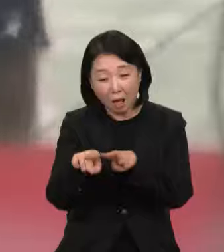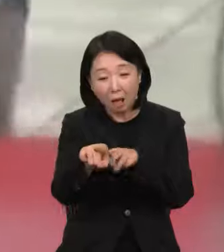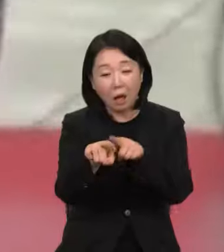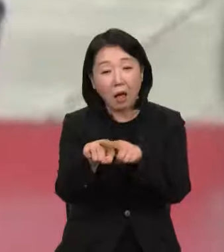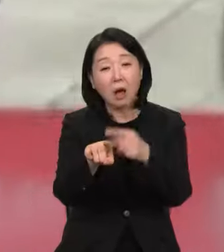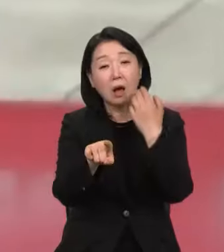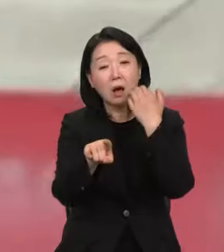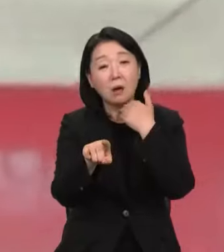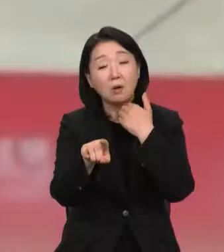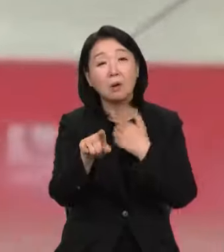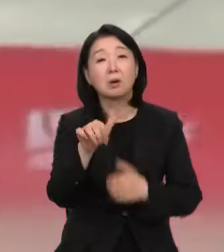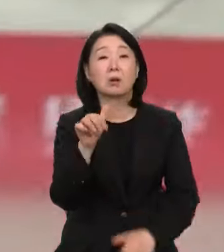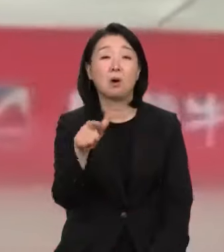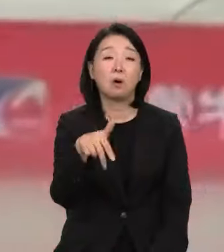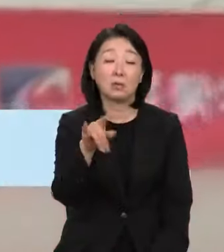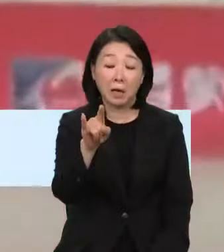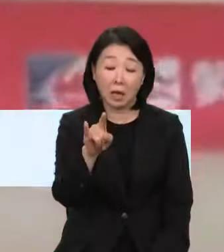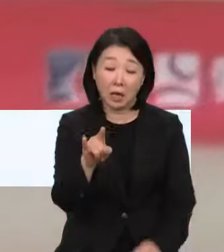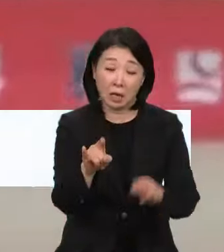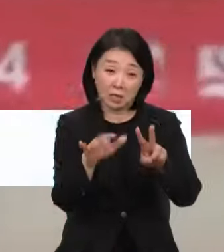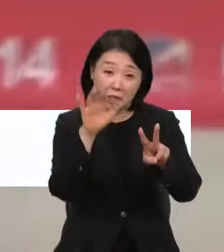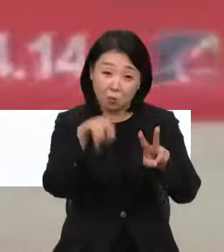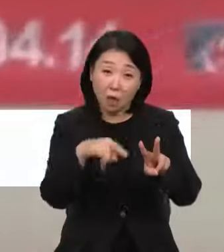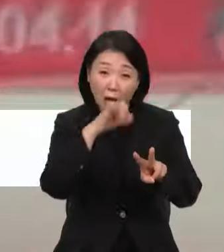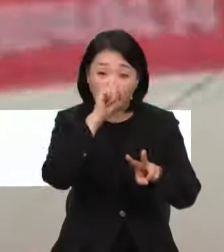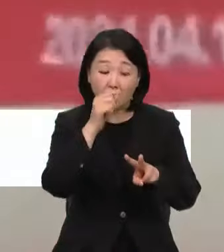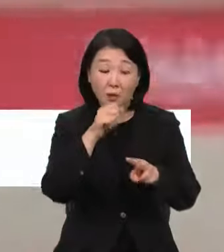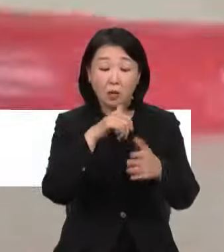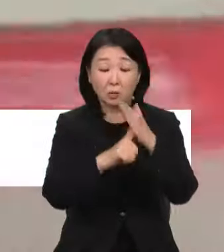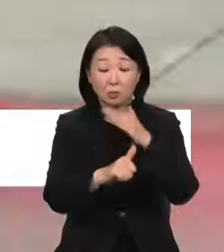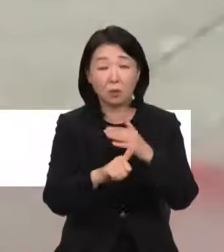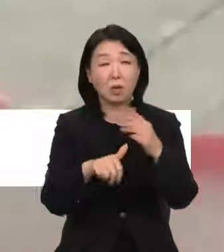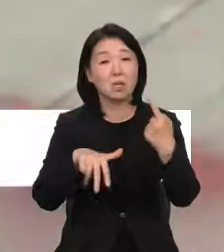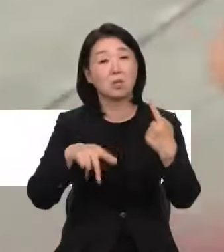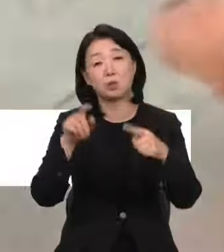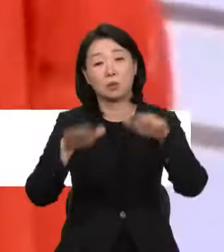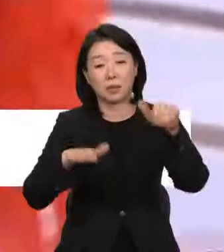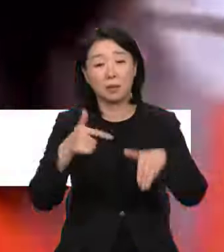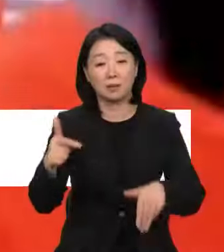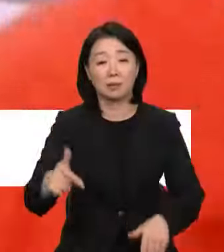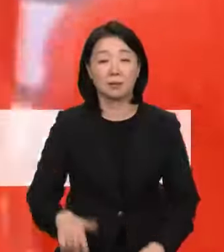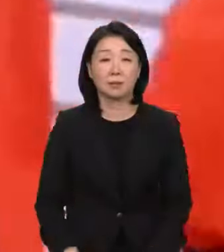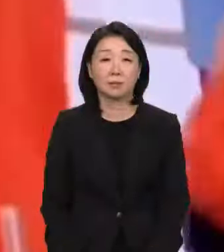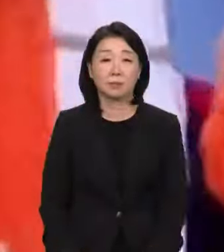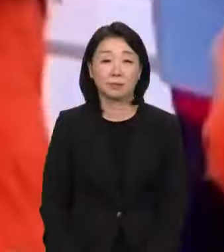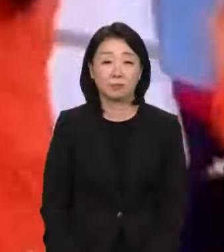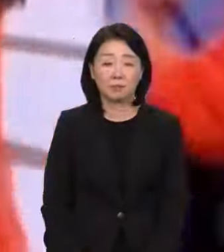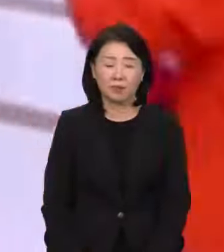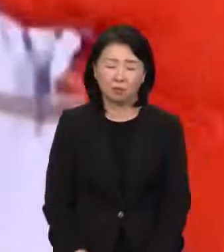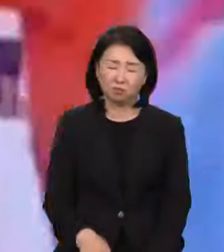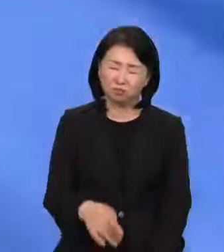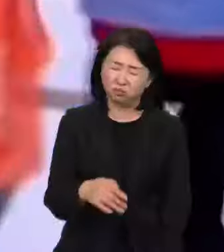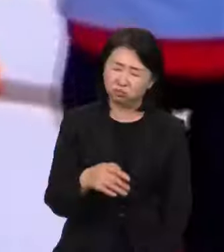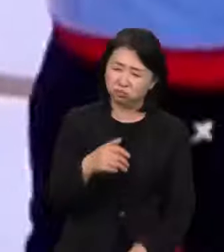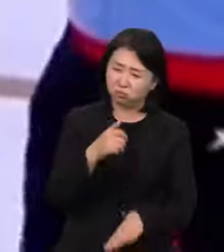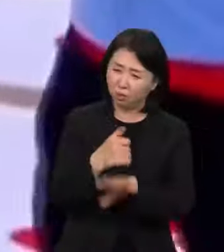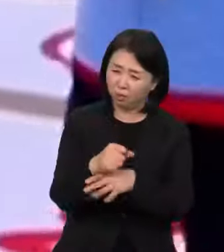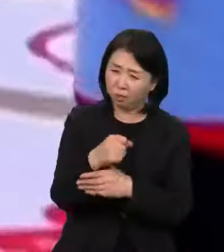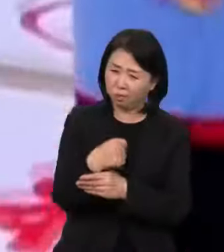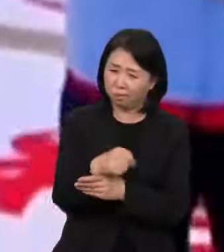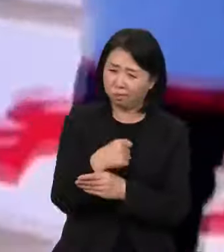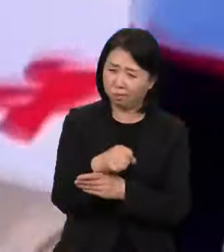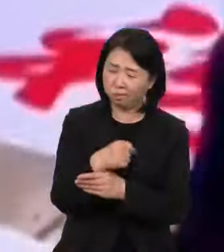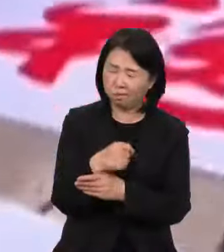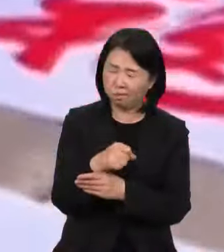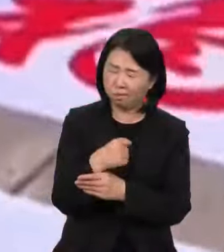목. 나란히 2등으로 들어온 아프리카 선수들과 단 1초 차이였습니다. 석연치 않은 경기 결과에 승부 조작